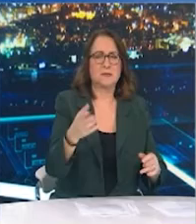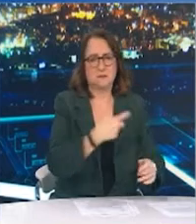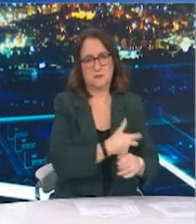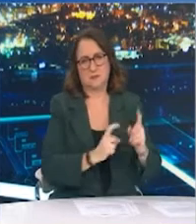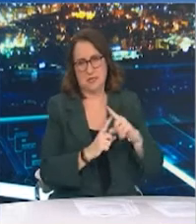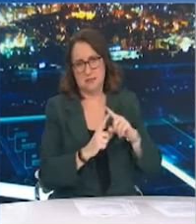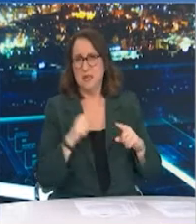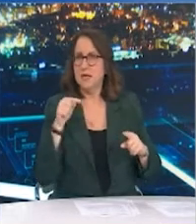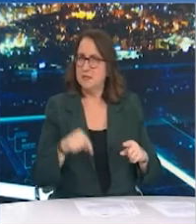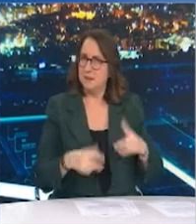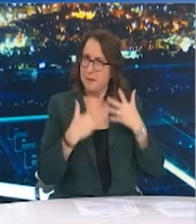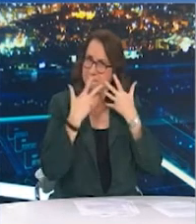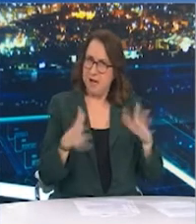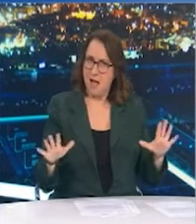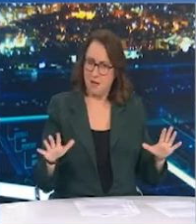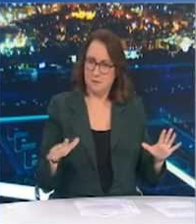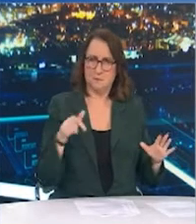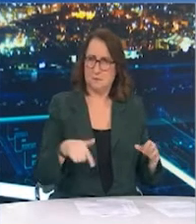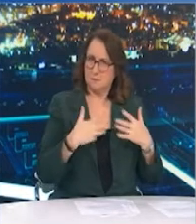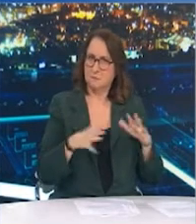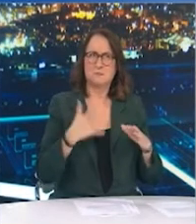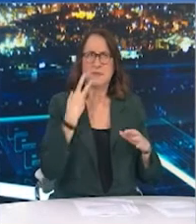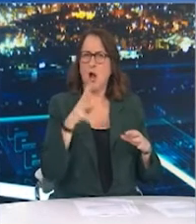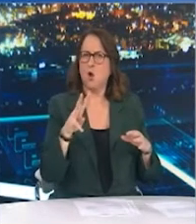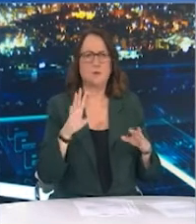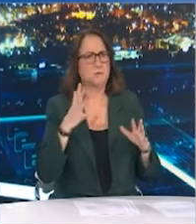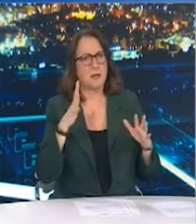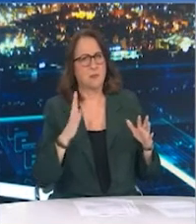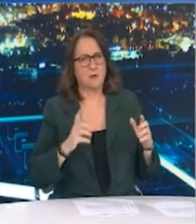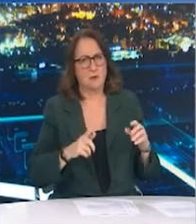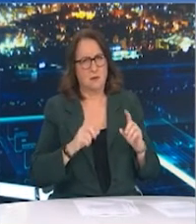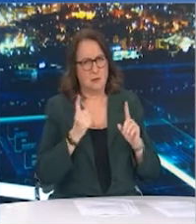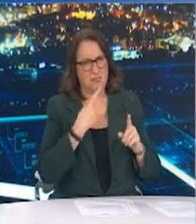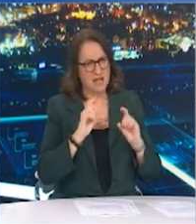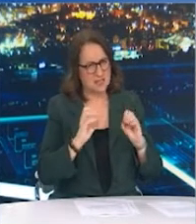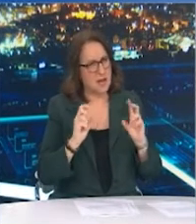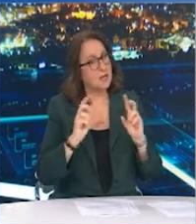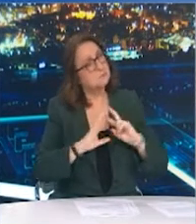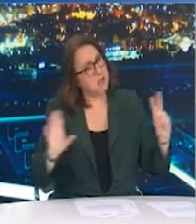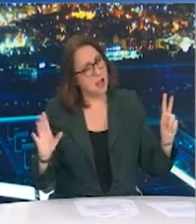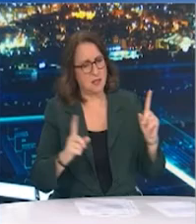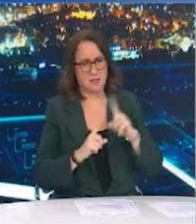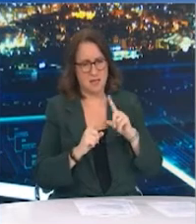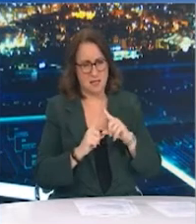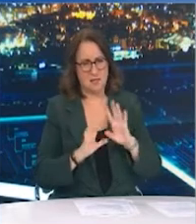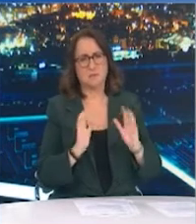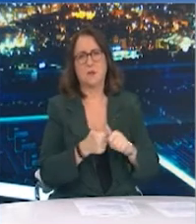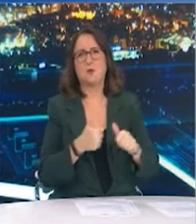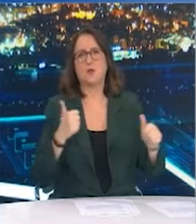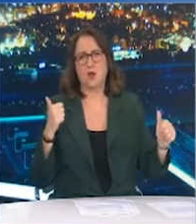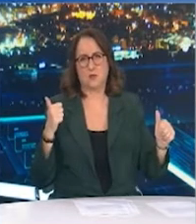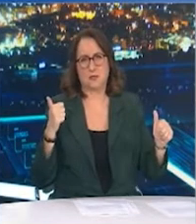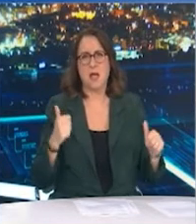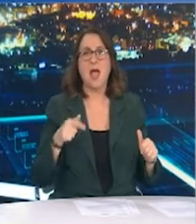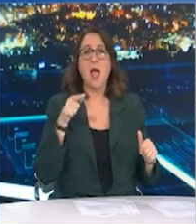συνεχιστεί, καθώς τα τεστ πραγματοποιούνται με σειρά προτεραιότητας. Να υπενθυμίσουμε ότι η δυνατότητα δωρεάν δειγματοληπτικού ελέγχου